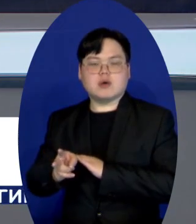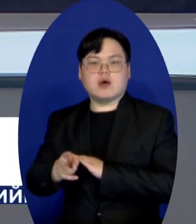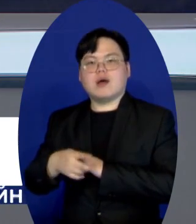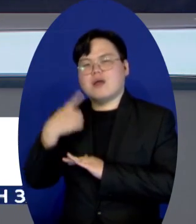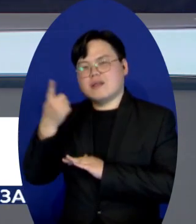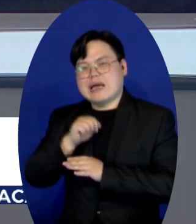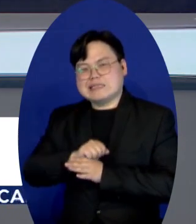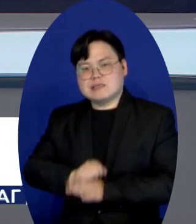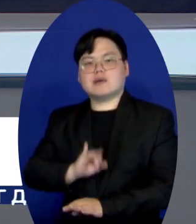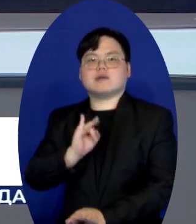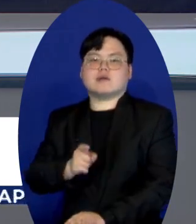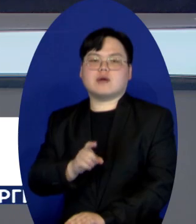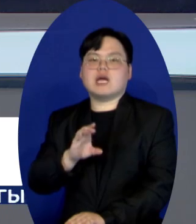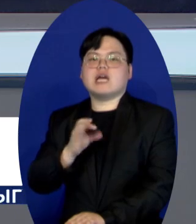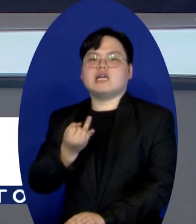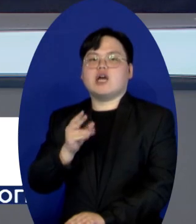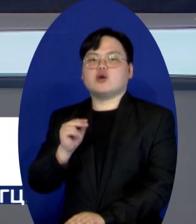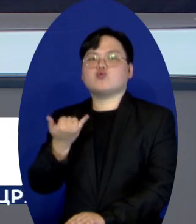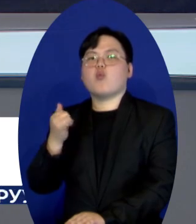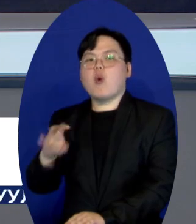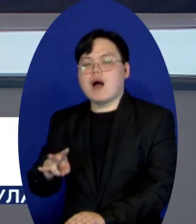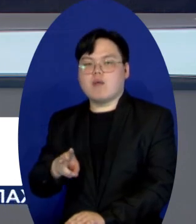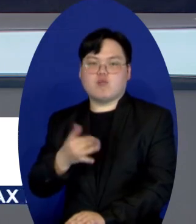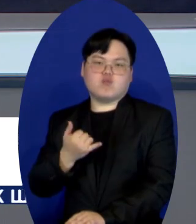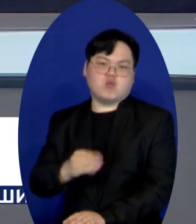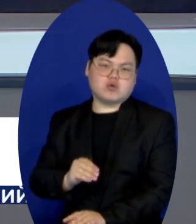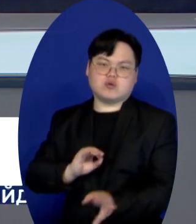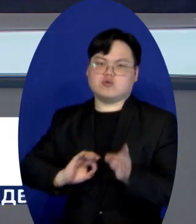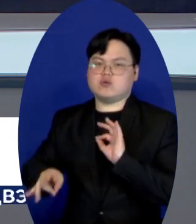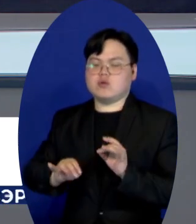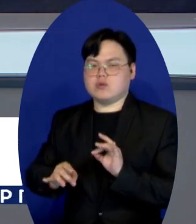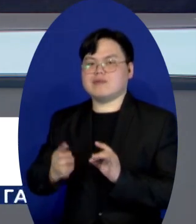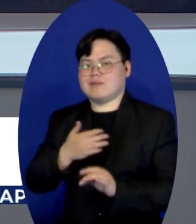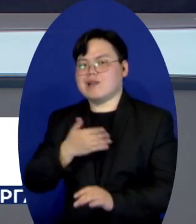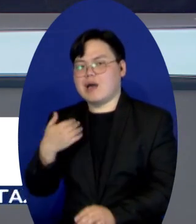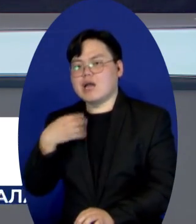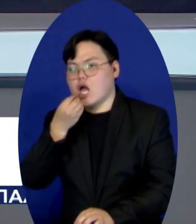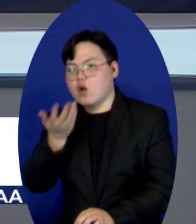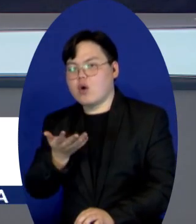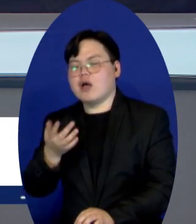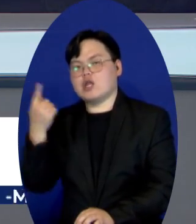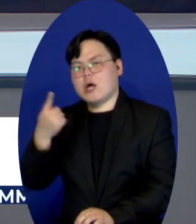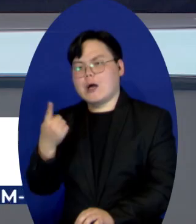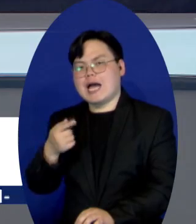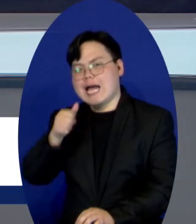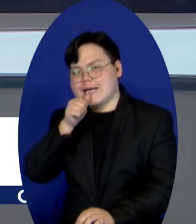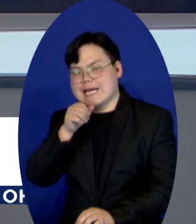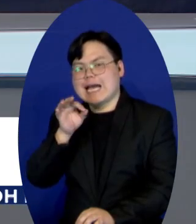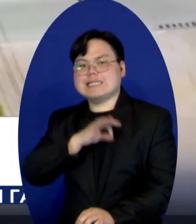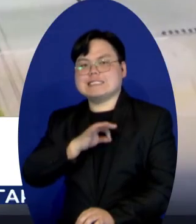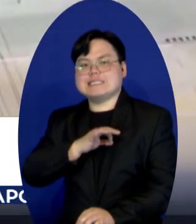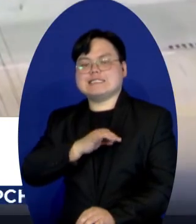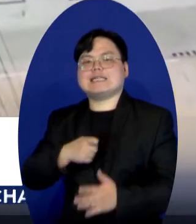ачаалл үүсгэж байна. Улмаар Сичуан зэрэг хэд хэдэн мужийн эрх баригчид үйлдвэр аж ахуйн газруудын цахилгаан ашиглалтанд хязгаарлалт тогтоох аргамжаа авч байна.